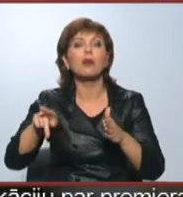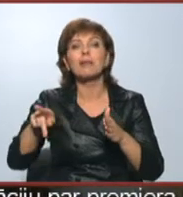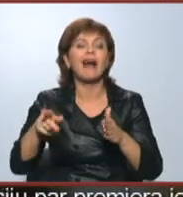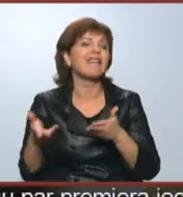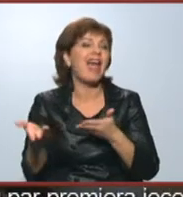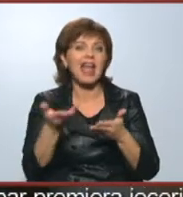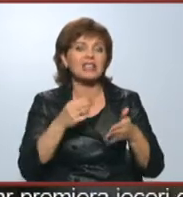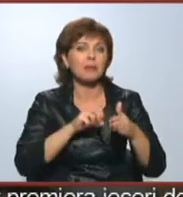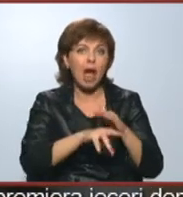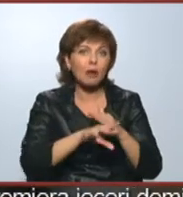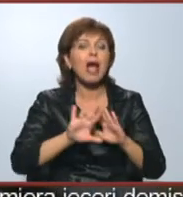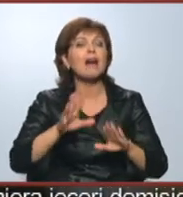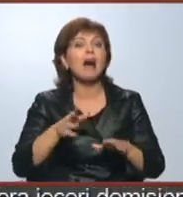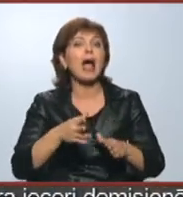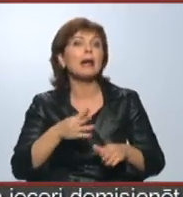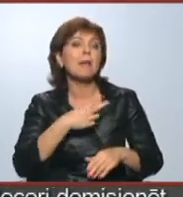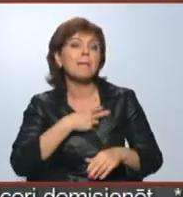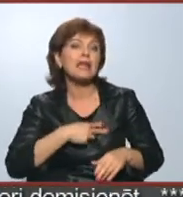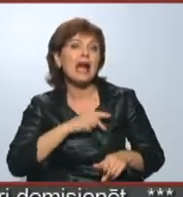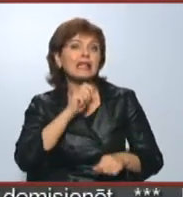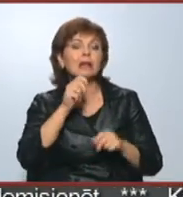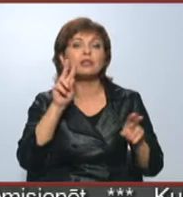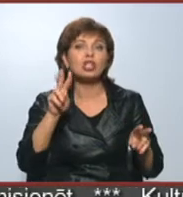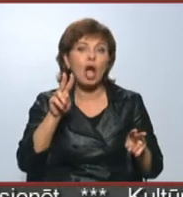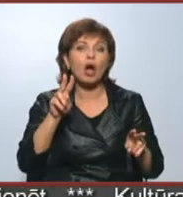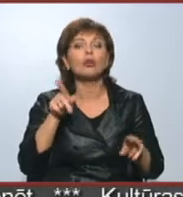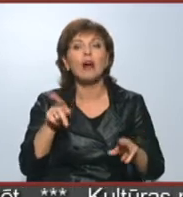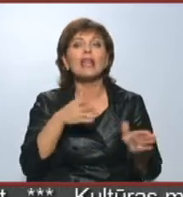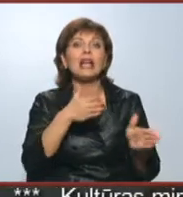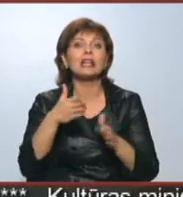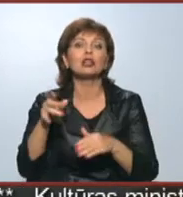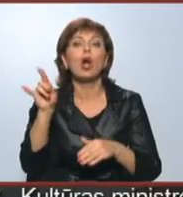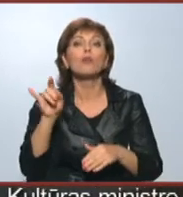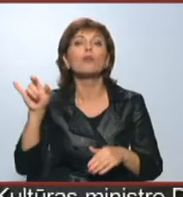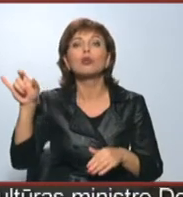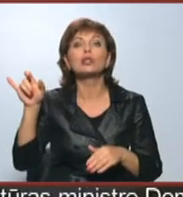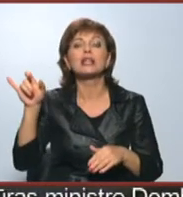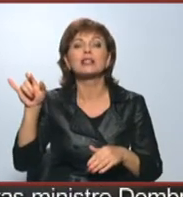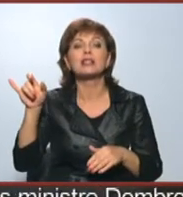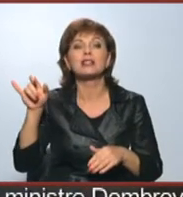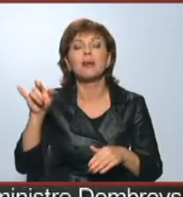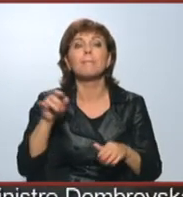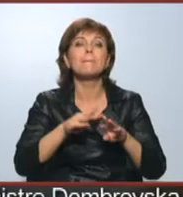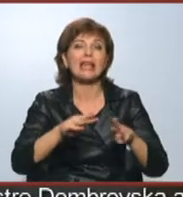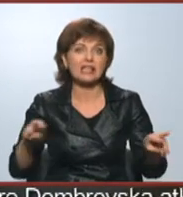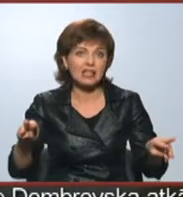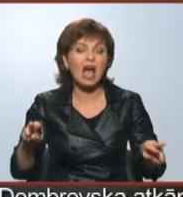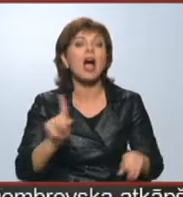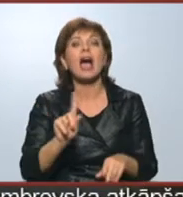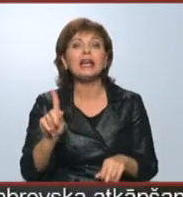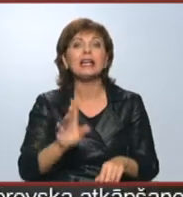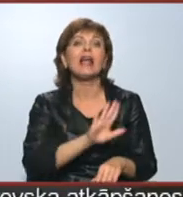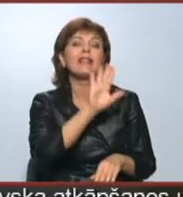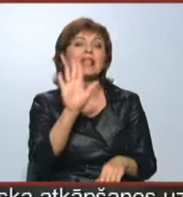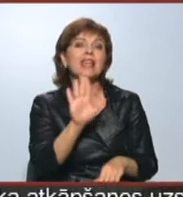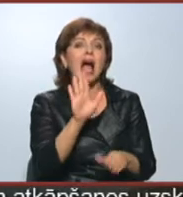to, vai biedrības ziedotāji ir ietekmējuši Pulces lēmumus ministrijā. Ir virkne jautājumu ekonomikas ministrijas dienas kārtībā,